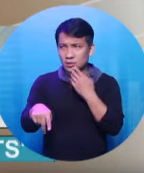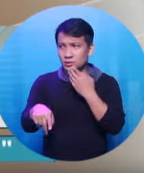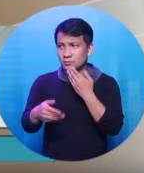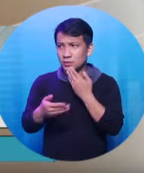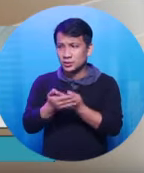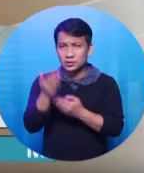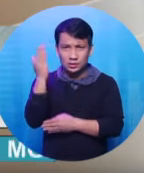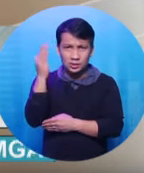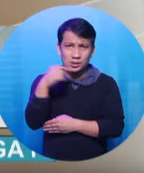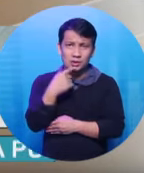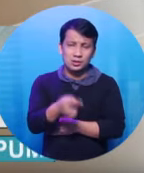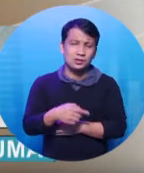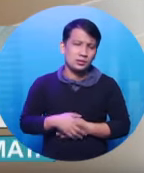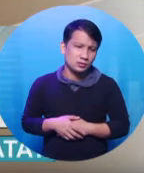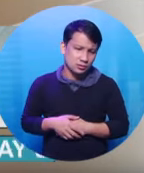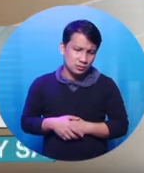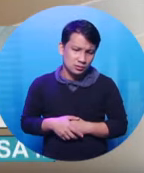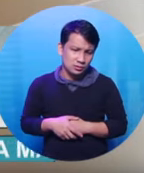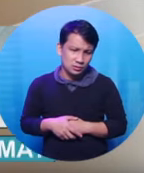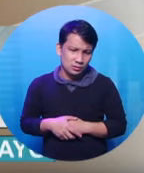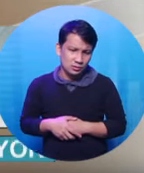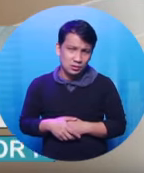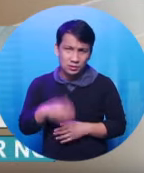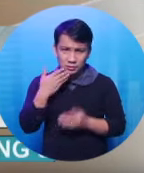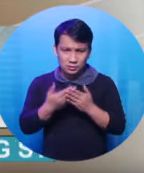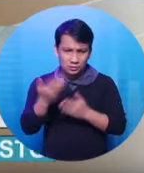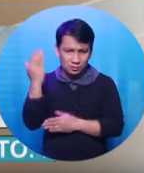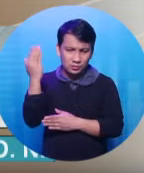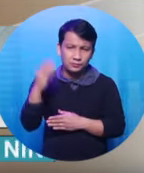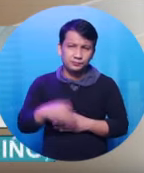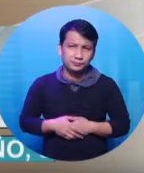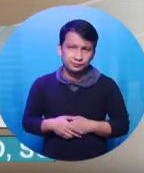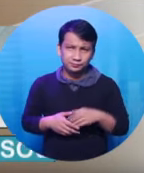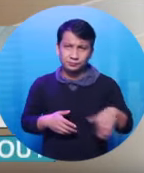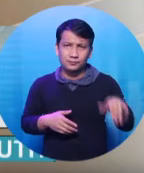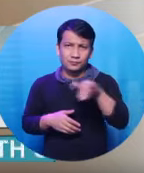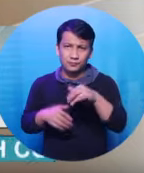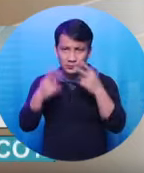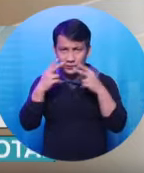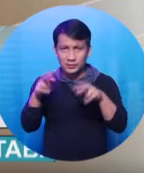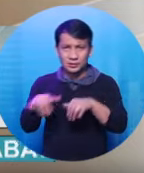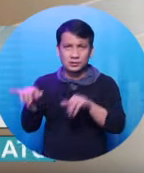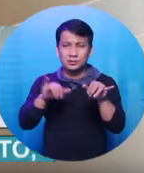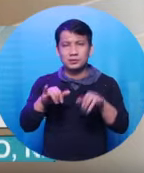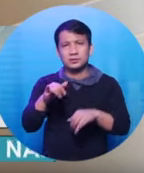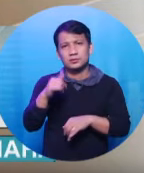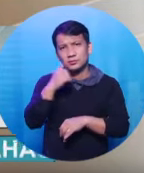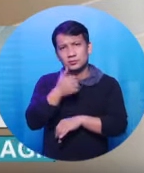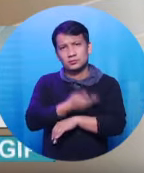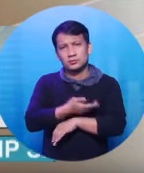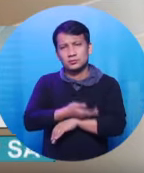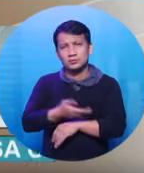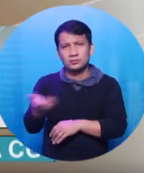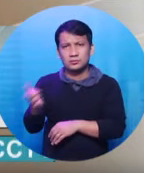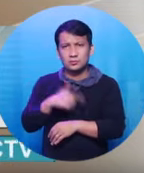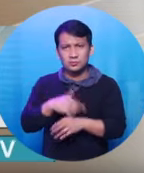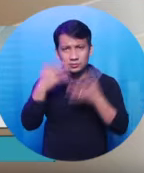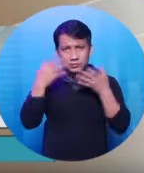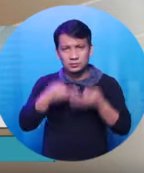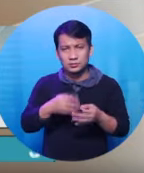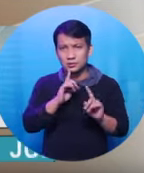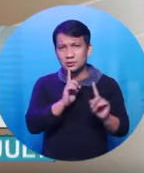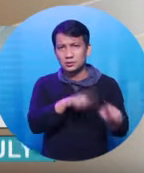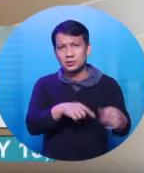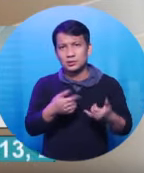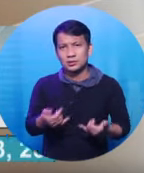tanghali po, Teniente Mylene. Sir, magandang tanghali din po sa Makati Police po ito, Women's and Children's Desk. Salamat po ma'am at nag-decide din kayo